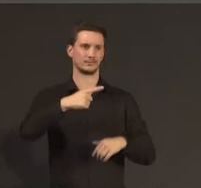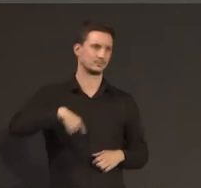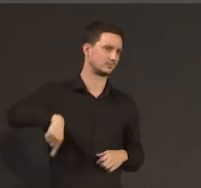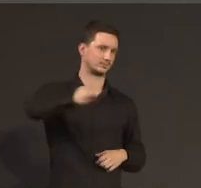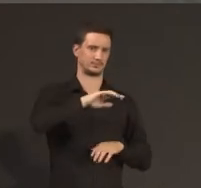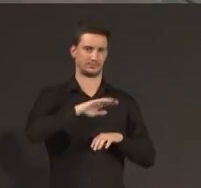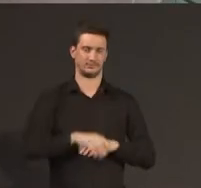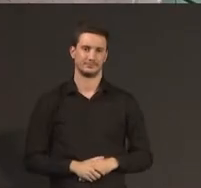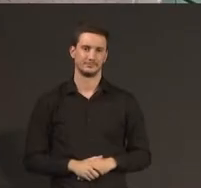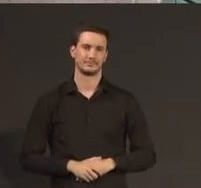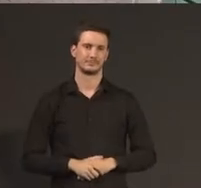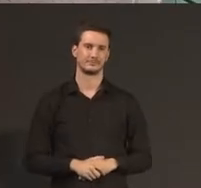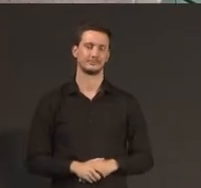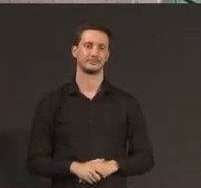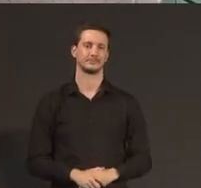tots vosaltres.